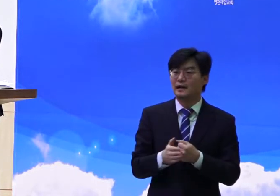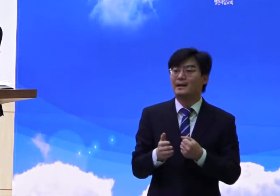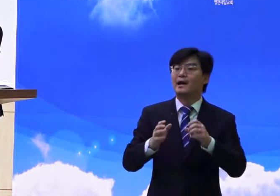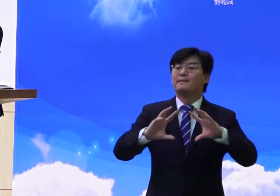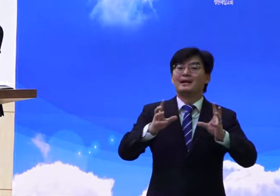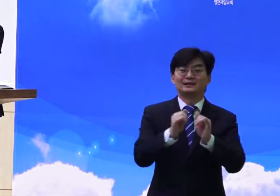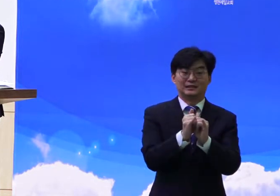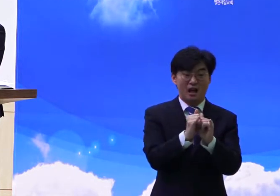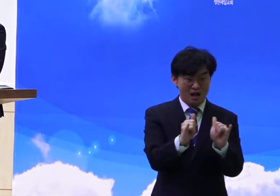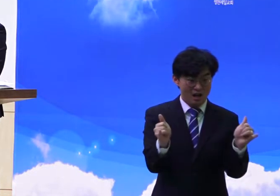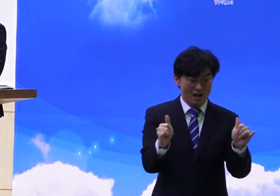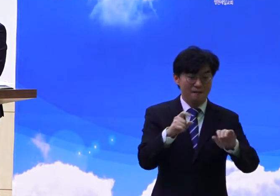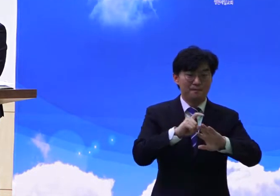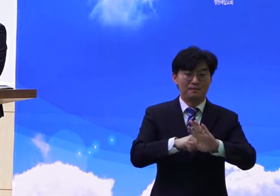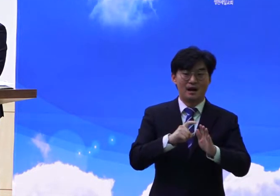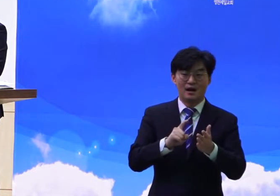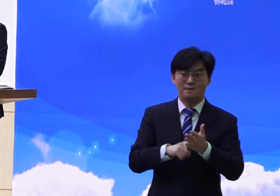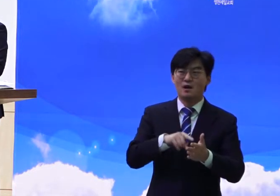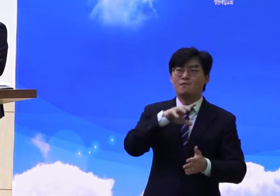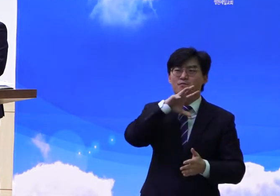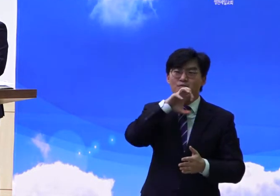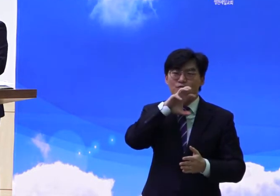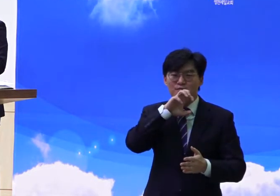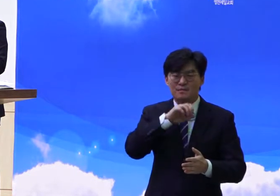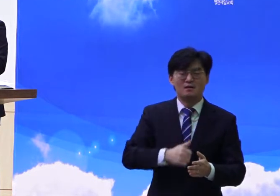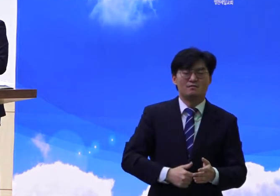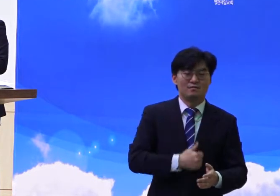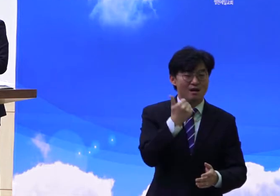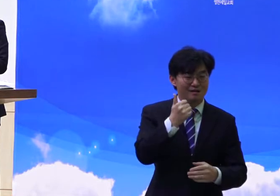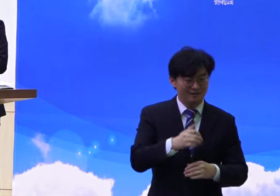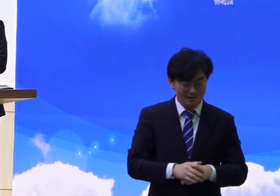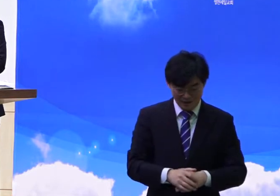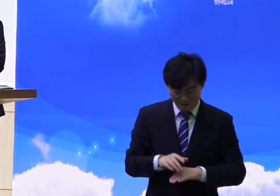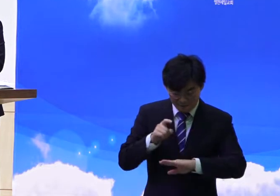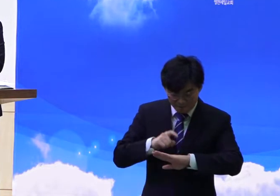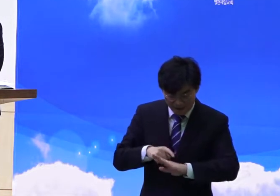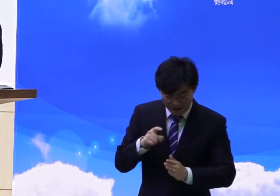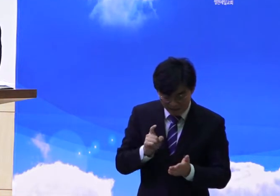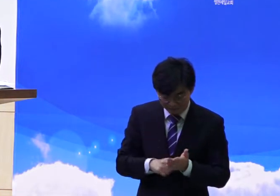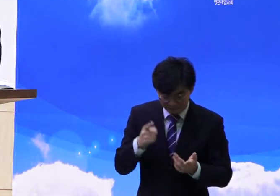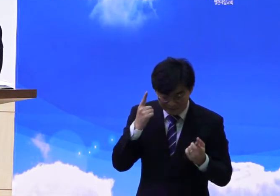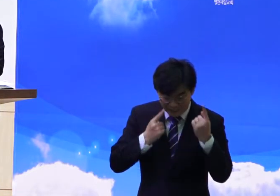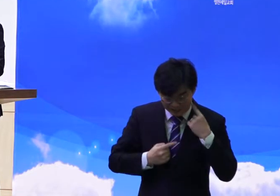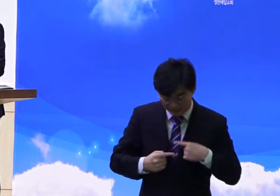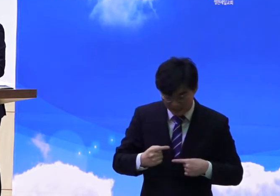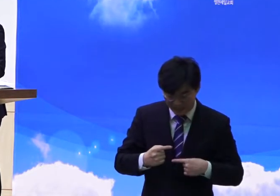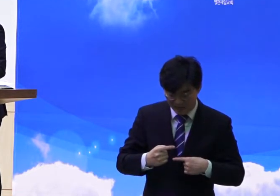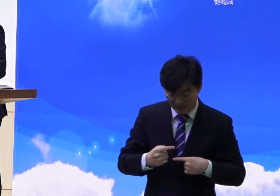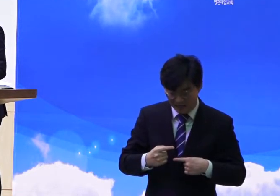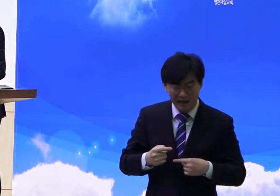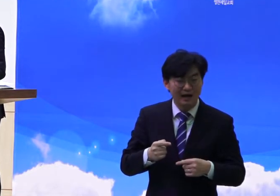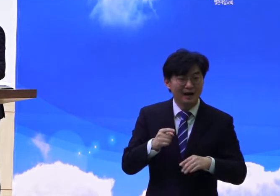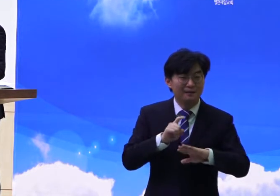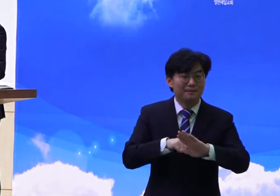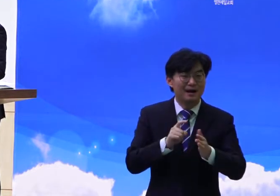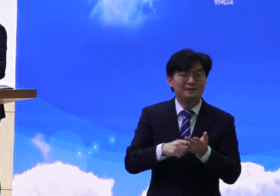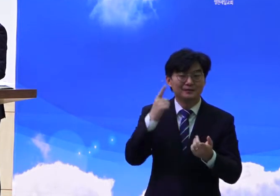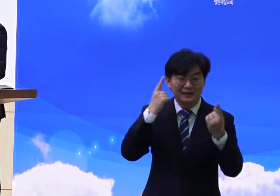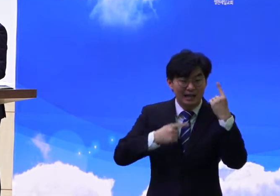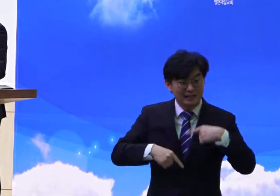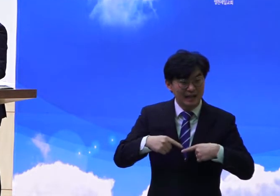것입니다. 오늘 사전에 있었던 이 마음이 상했다는 이 말 원어의 뜻은 참을 수 없는 마음이 되었다는